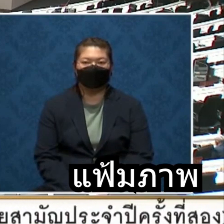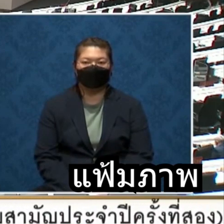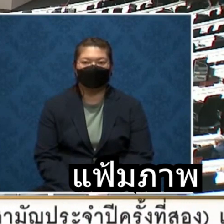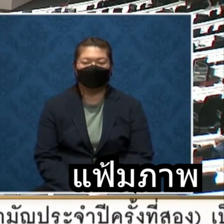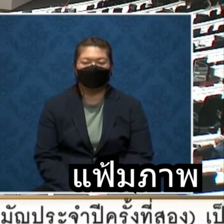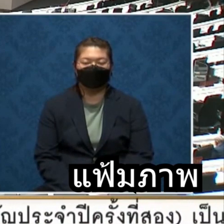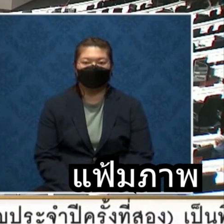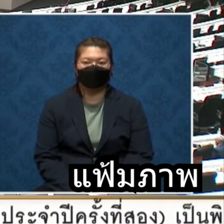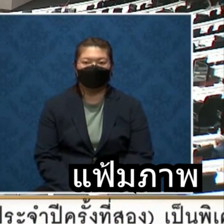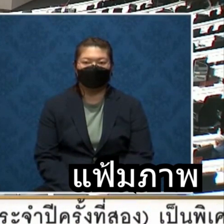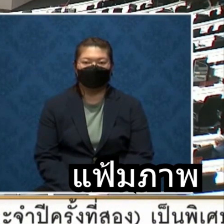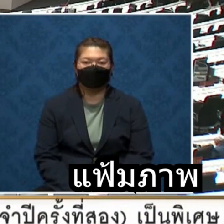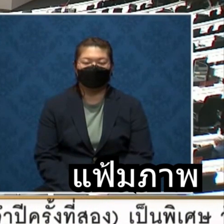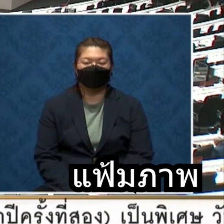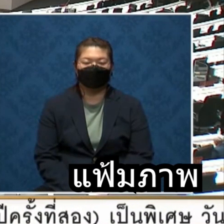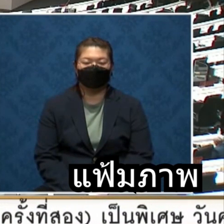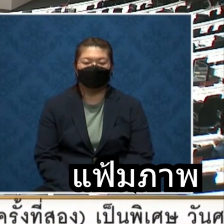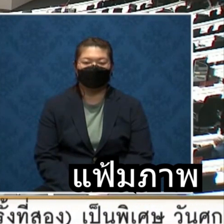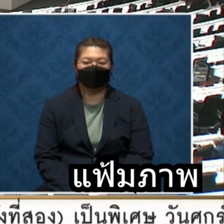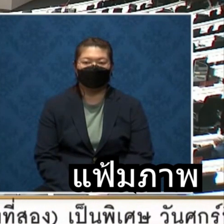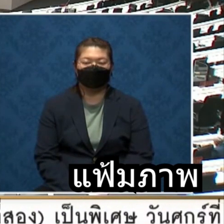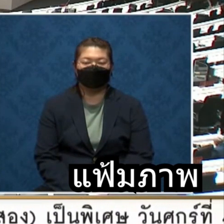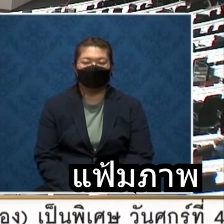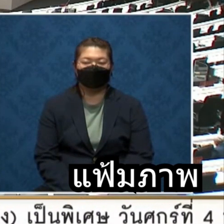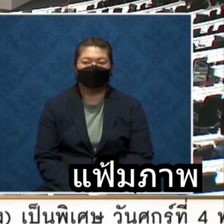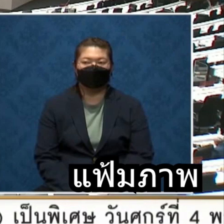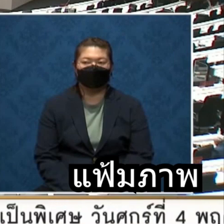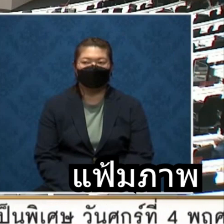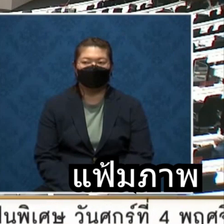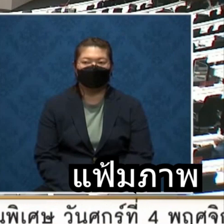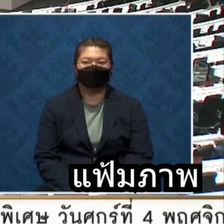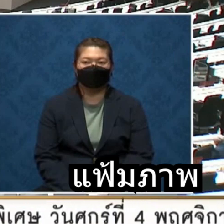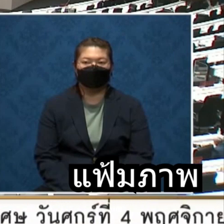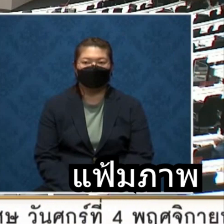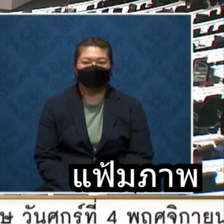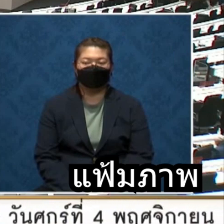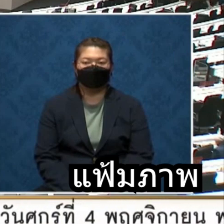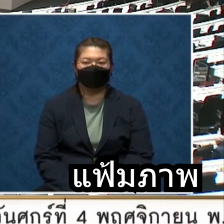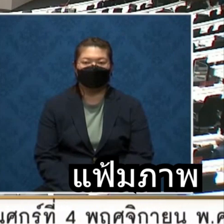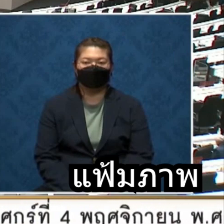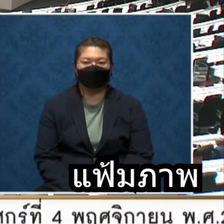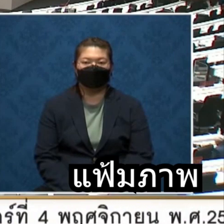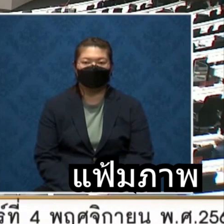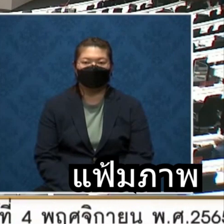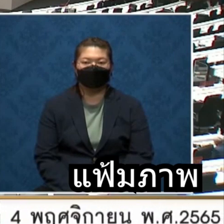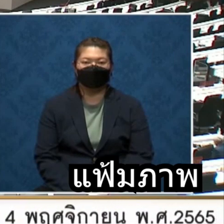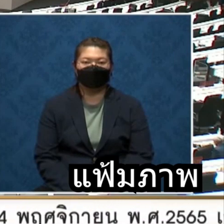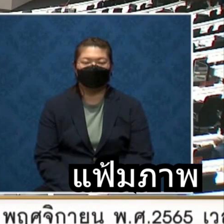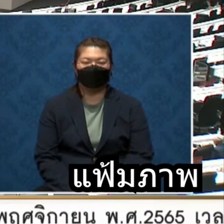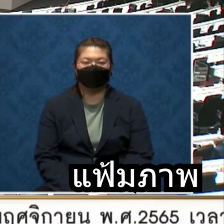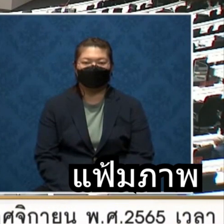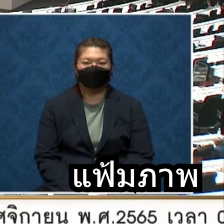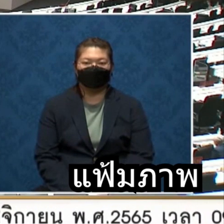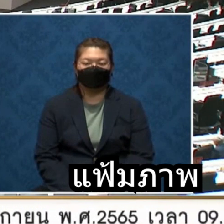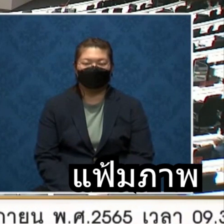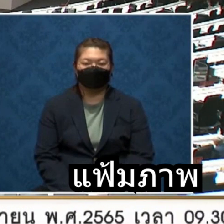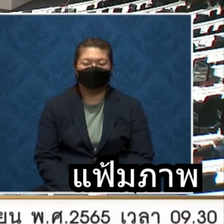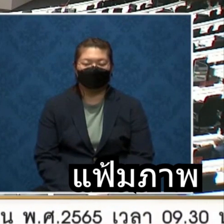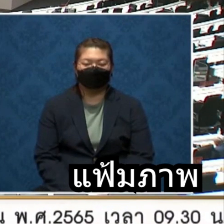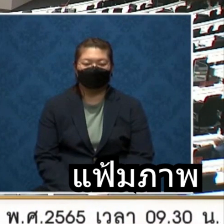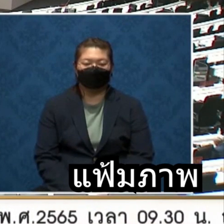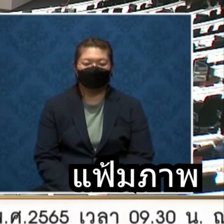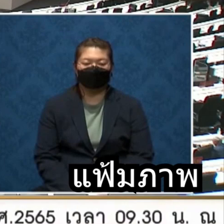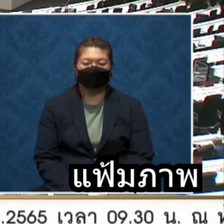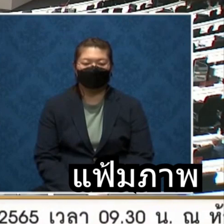จิกายนนี้นะครับนายสุทินกล่าวนะฮะว่าจะเลื่อนไปเป็นวันที่6ธันวาคม2565ครับ เพื่อรอคำวินิจฉัยกฎหม